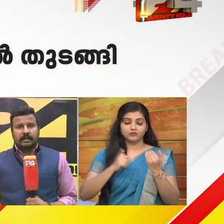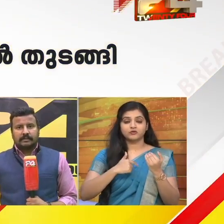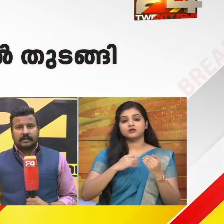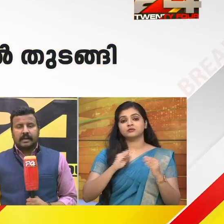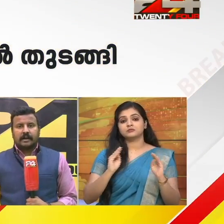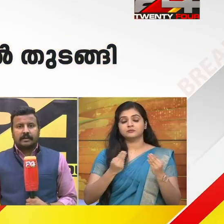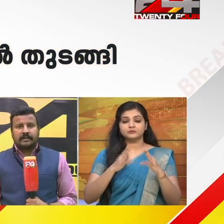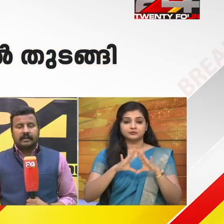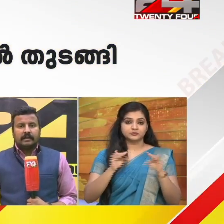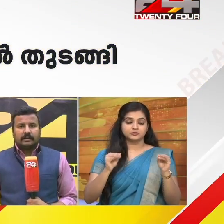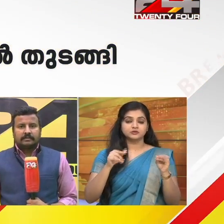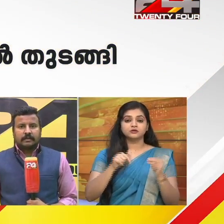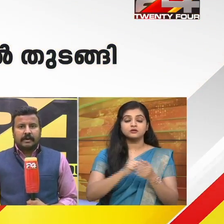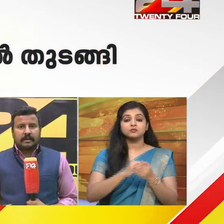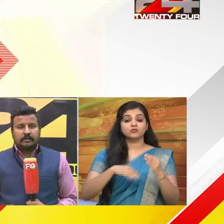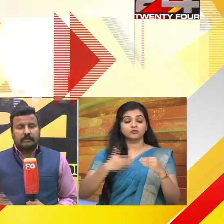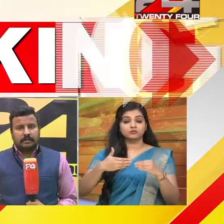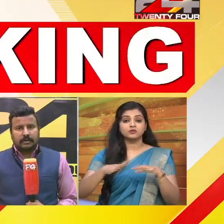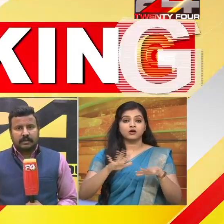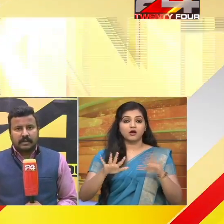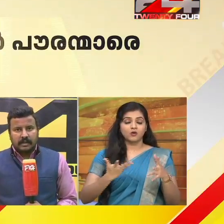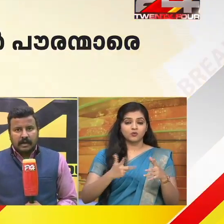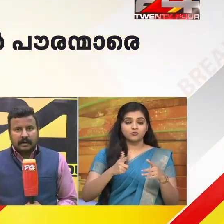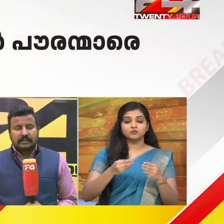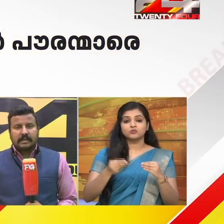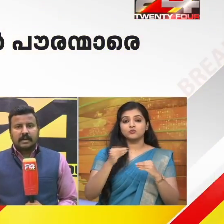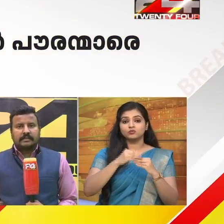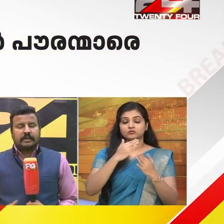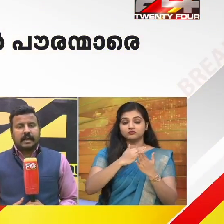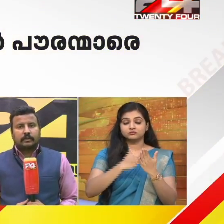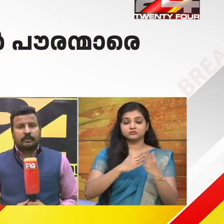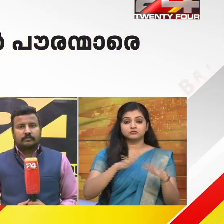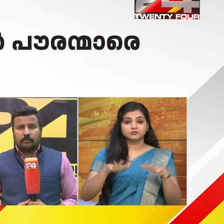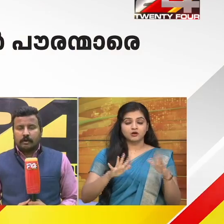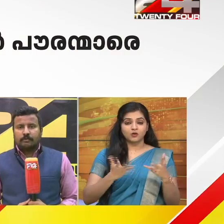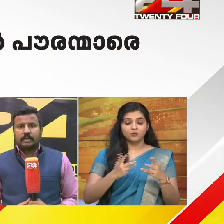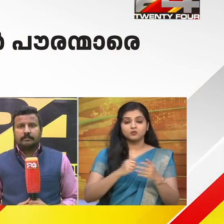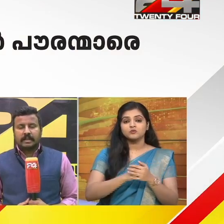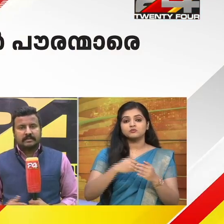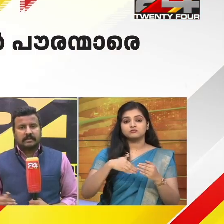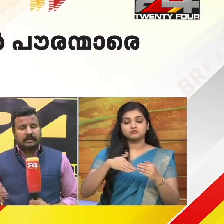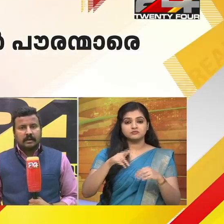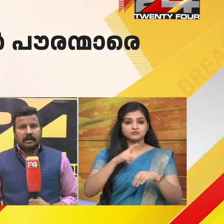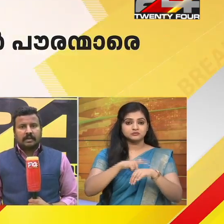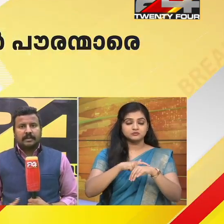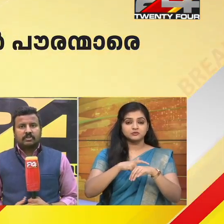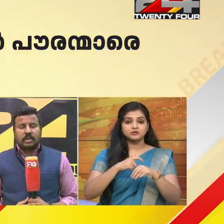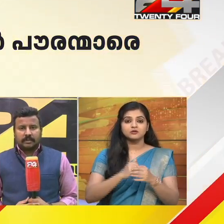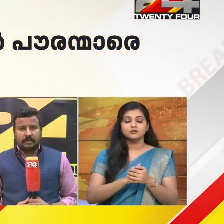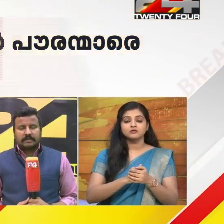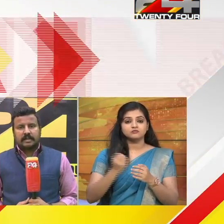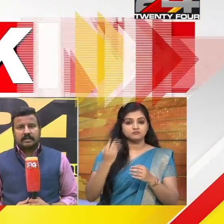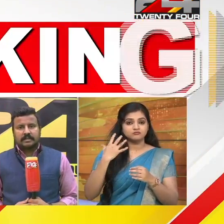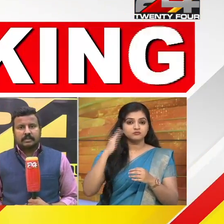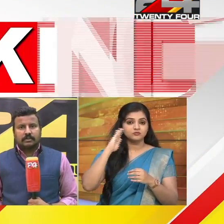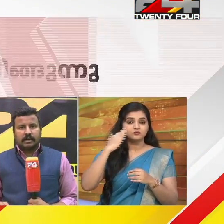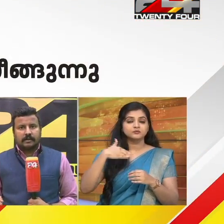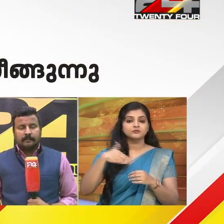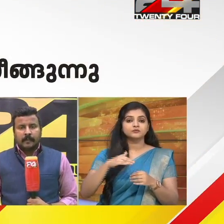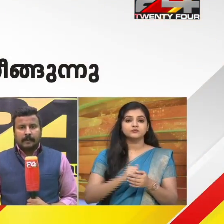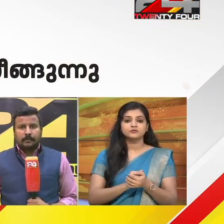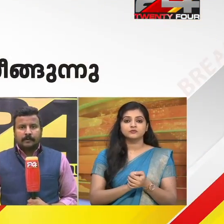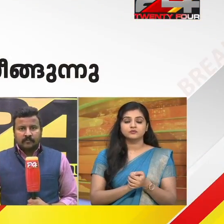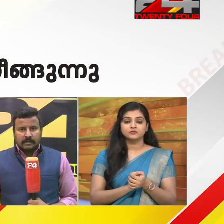നടപടികൾ എന്തൊക്കെയാണ്, അതിന്റെ തീരുമാനങ്ങളെന്നും അതുപോലെ തന്നെ അടുത്ത നീക്കങ്ങൾ എന്തൊക്കെയാണെന്നുള്ളതും സ്വാഭാവികമായും കേന്ദ്ര സർക്കാർ അവർ അപ്ഡേറ്റ് ചെയ്യുമെന്നാണ് മനസ്സിലാക്കാൻ സാധിക്കുന്നത്.